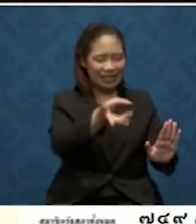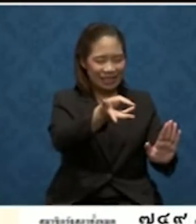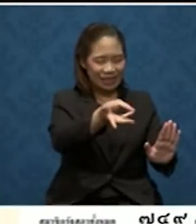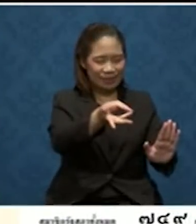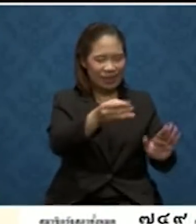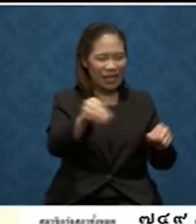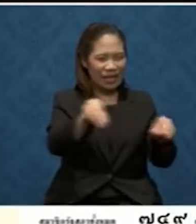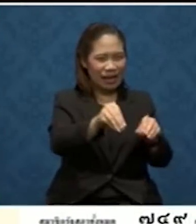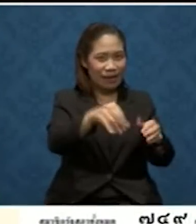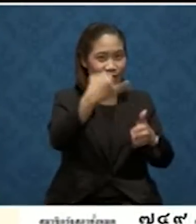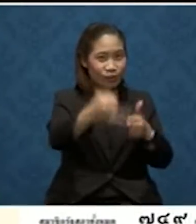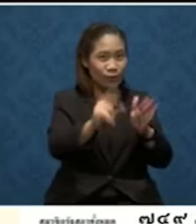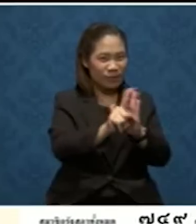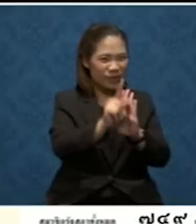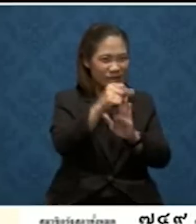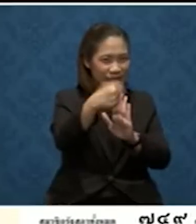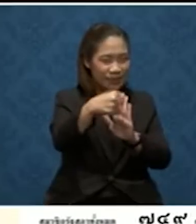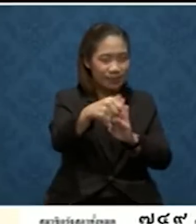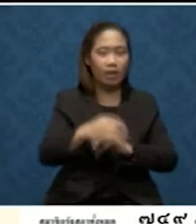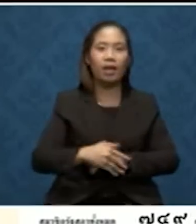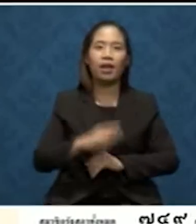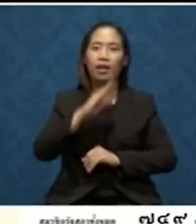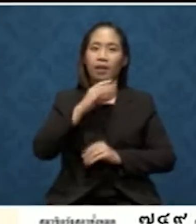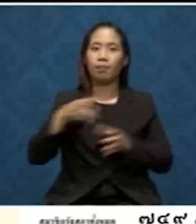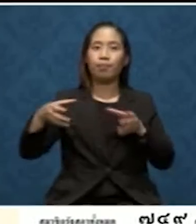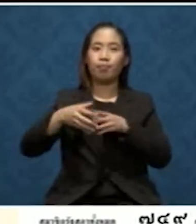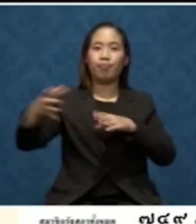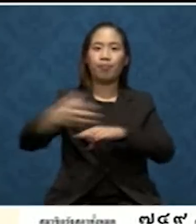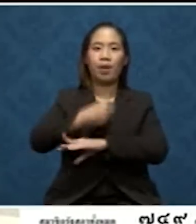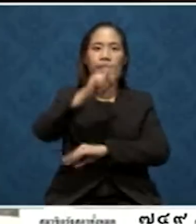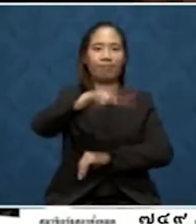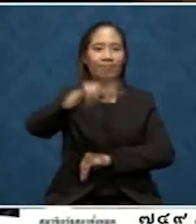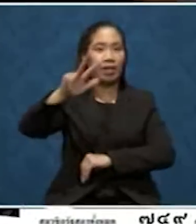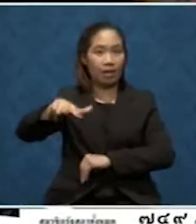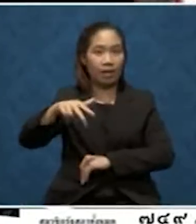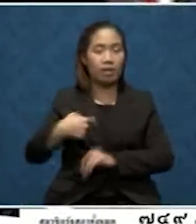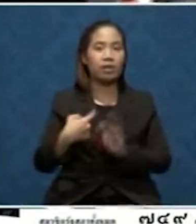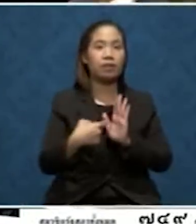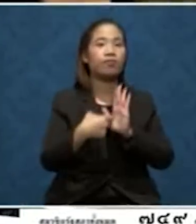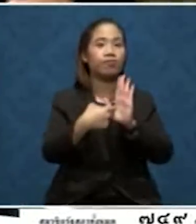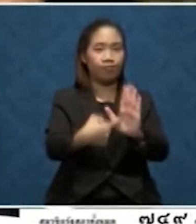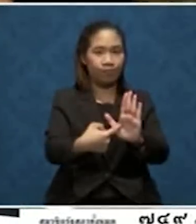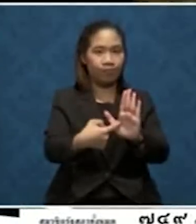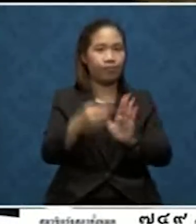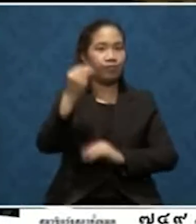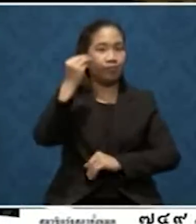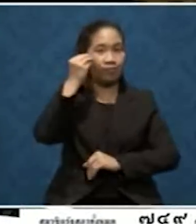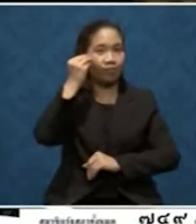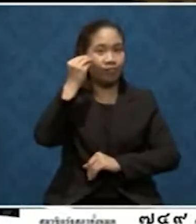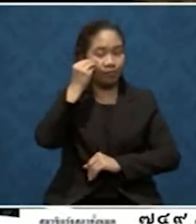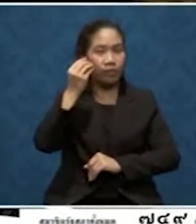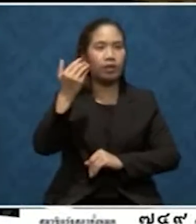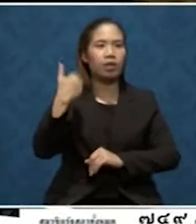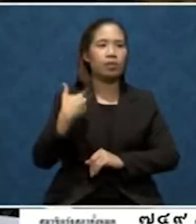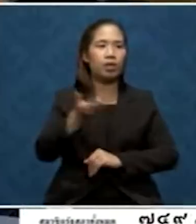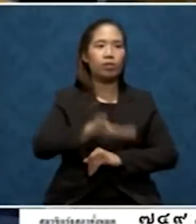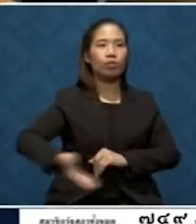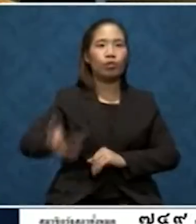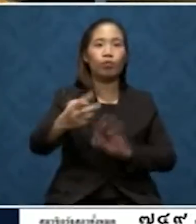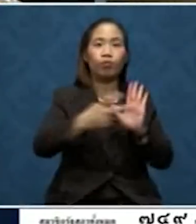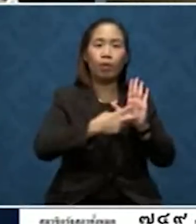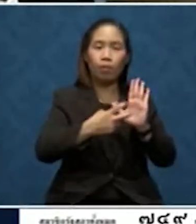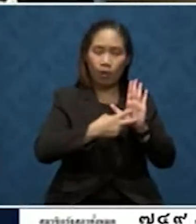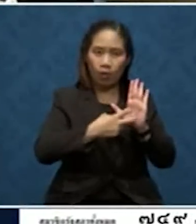สิบวนาทีจบแลครบซึ่ทางพักเพื่อไทยก็ได้เสนอคุณพิทาและมีผู้รบรองถูกต้องแล้ว